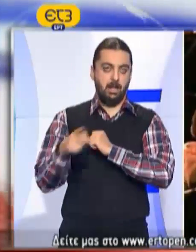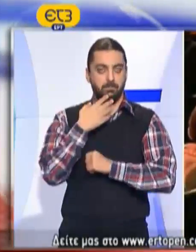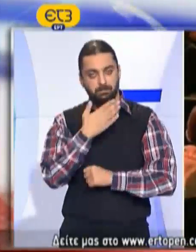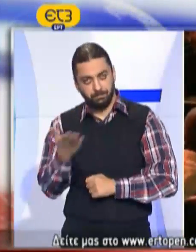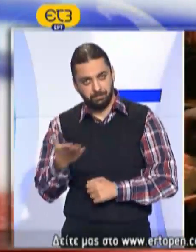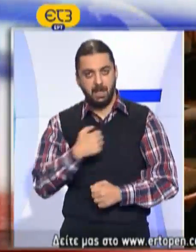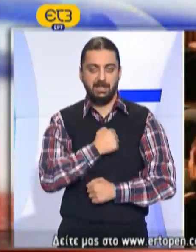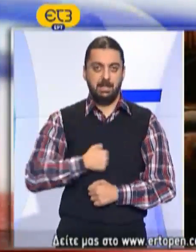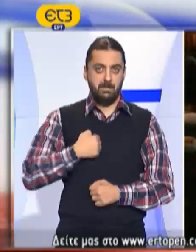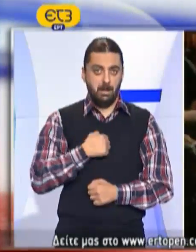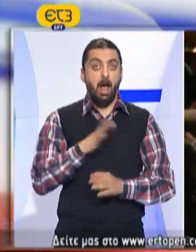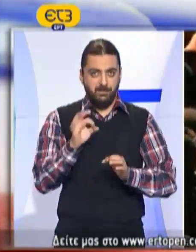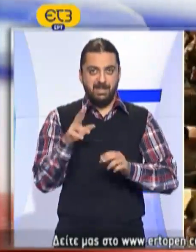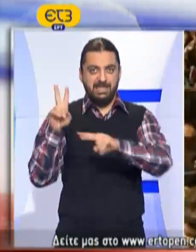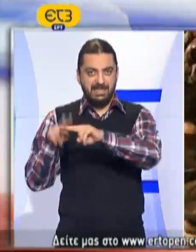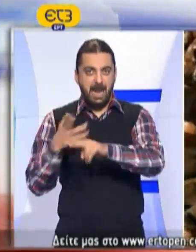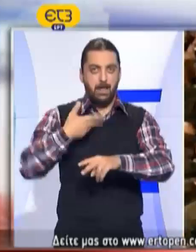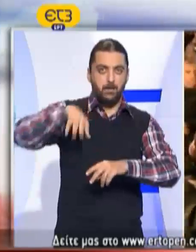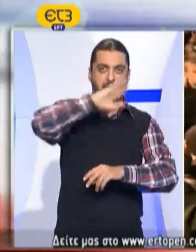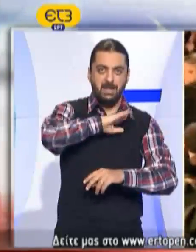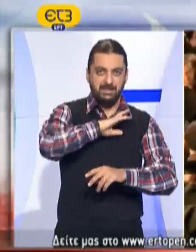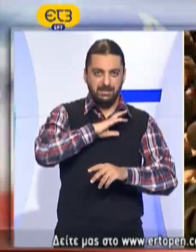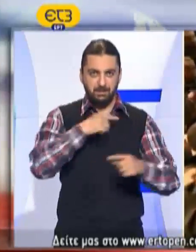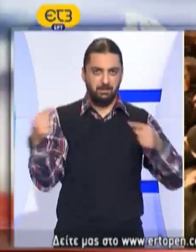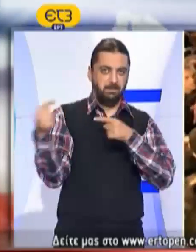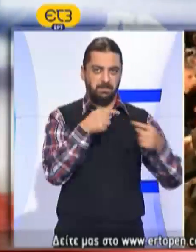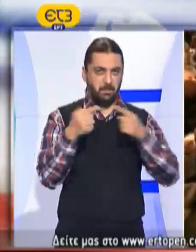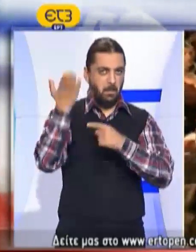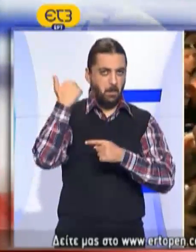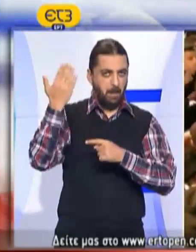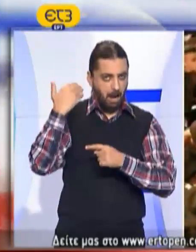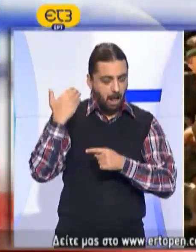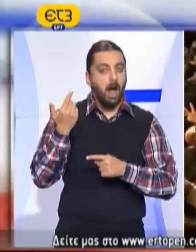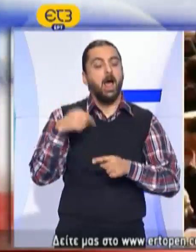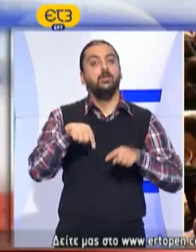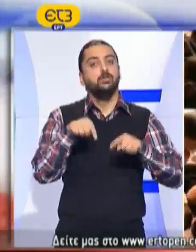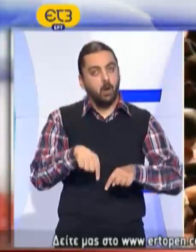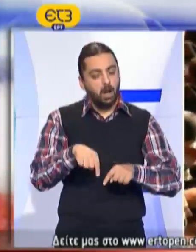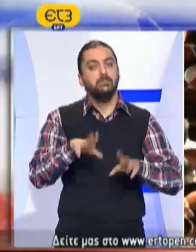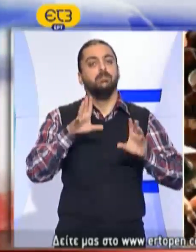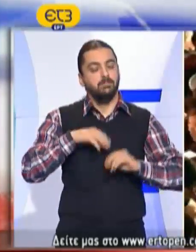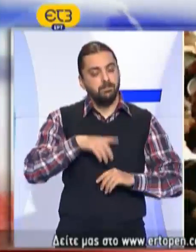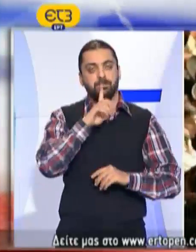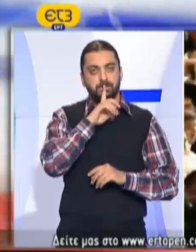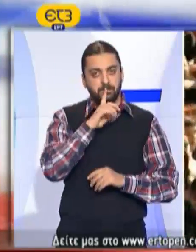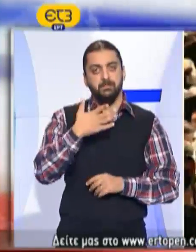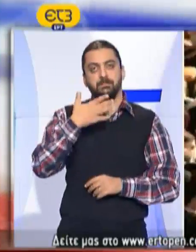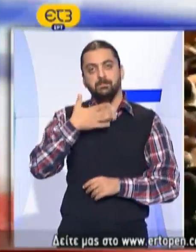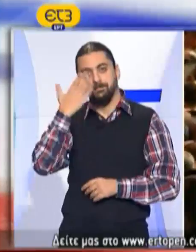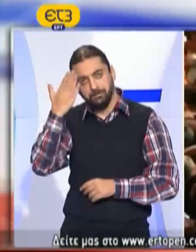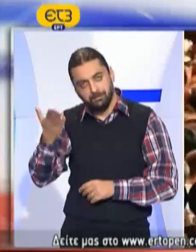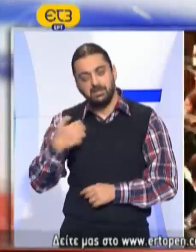Ραβίνου, παρά τη μεγάλη αντιπαλότητά του που είχαν δείξει στο παρελθόν και είναι τελείως φυσικό, καθώς είναι